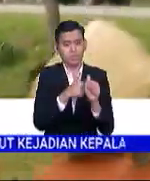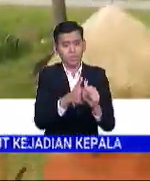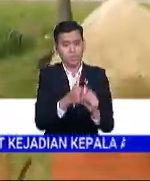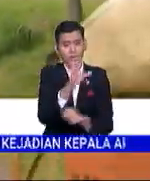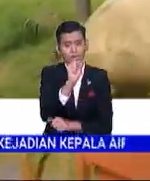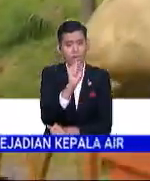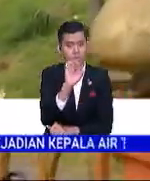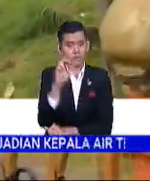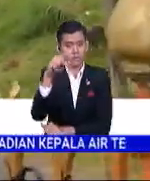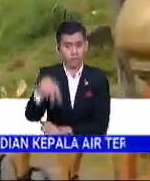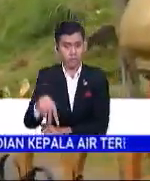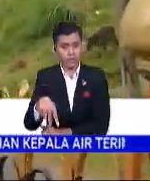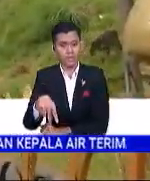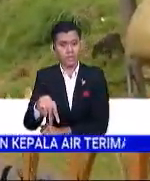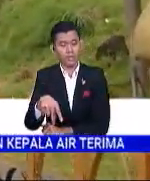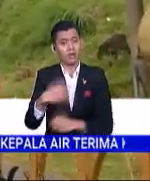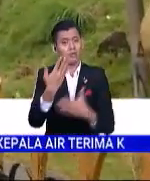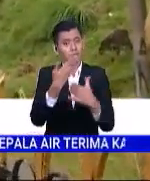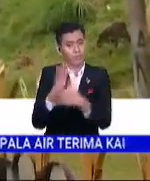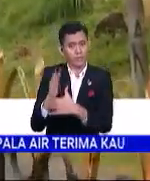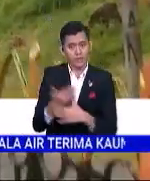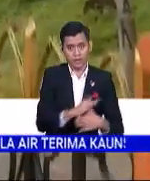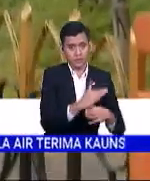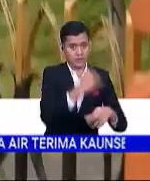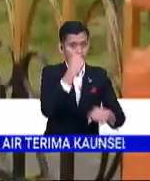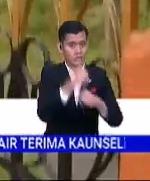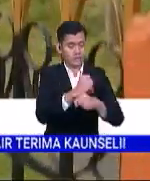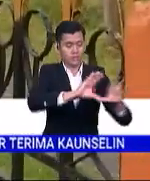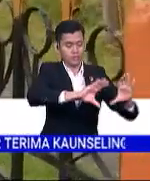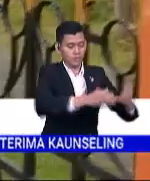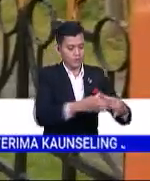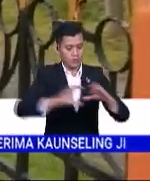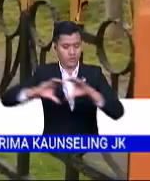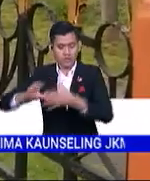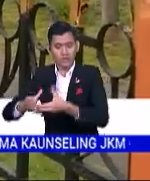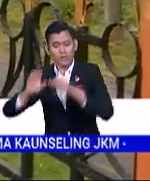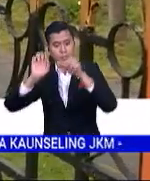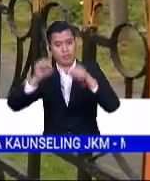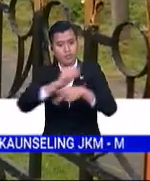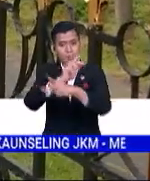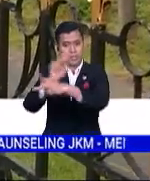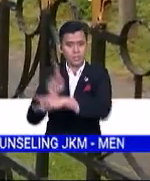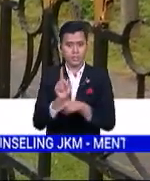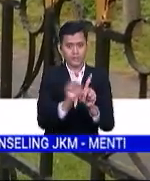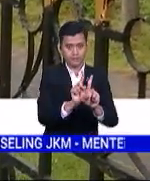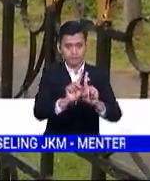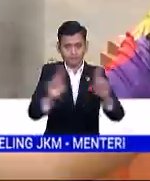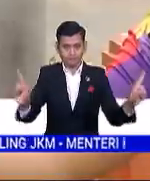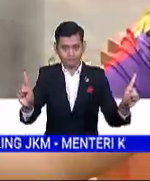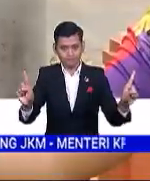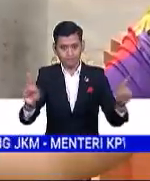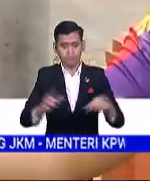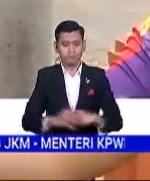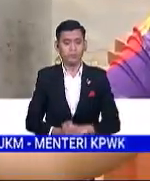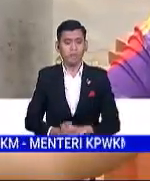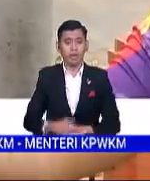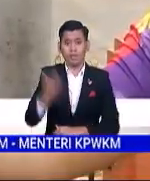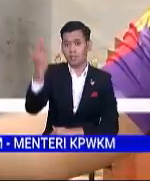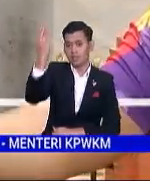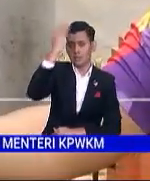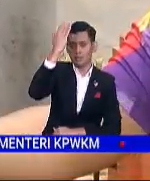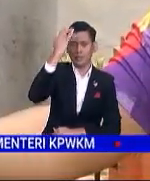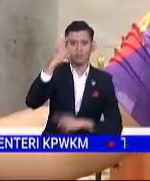standard SOP dengan membahagikan tugas secara berkumpulan agar dapat menjaga penjarakan fizikal.